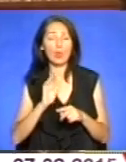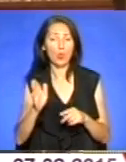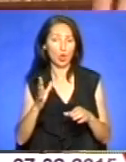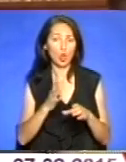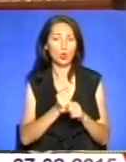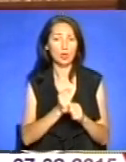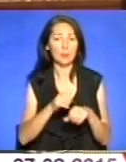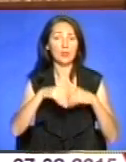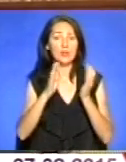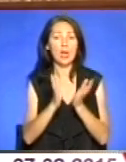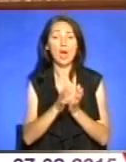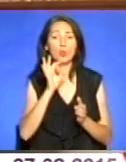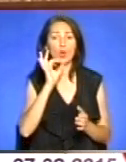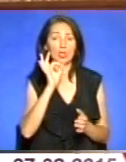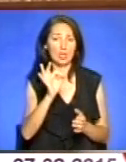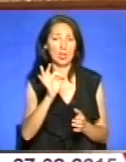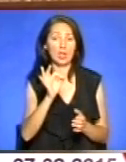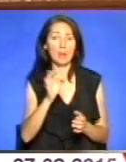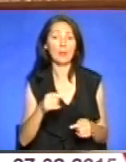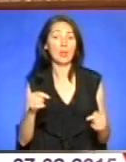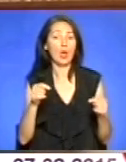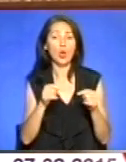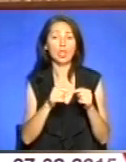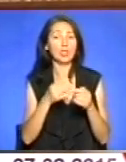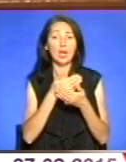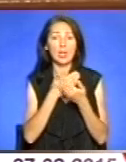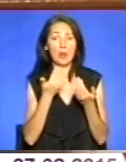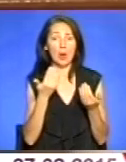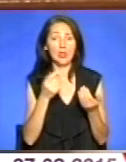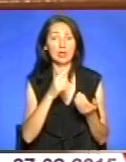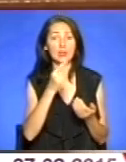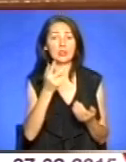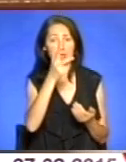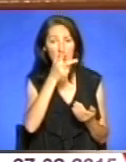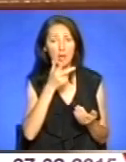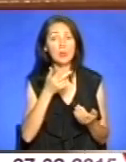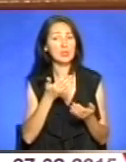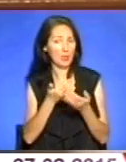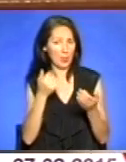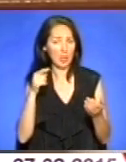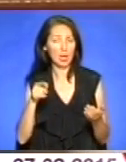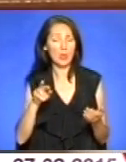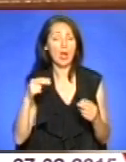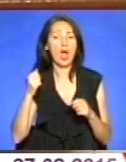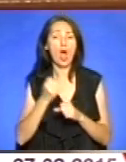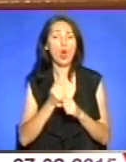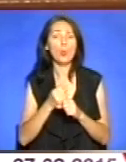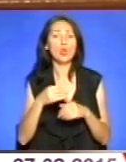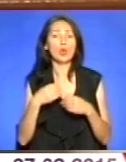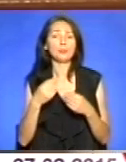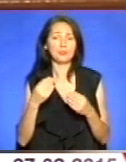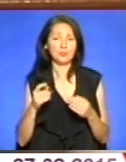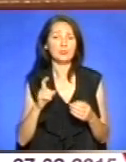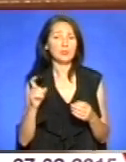в загальному сказали – конкретики немає. За 3 місяці до того, як роботодавець приймає рішення, мають